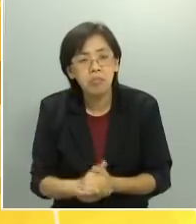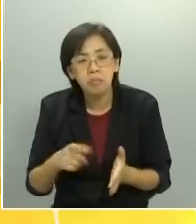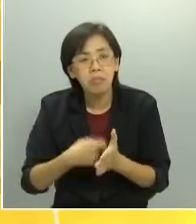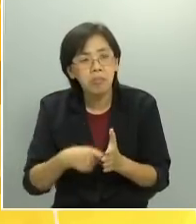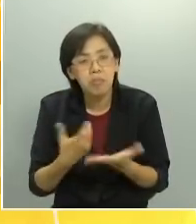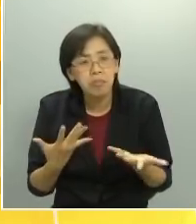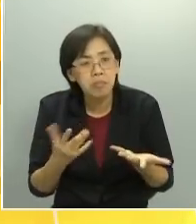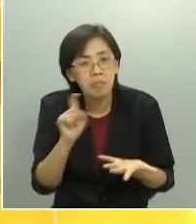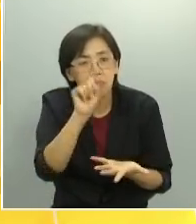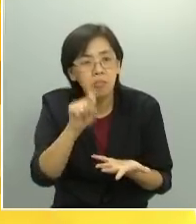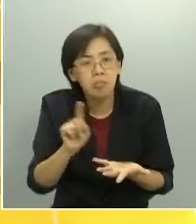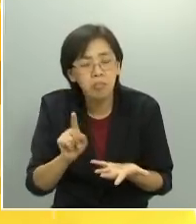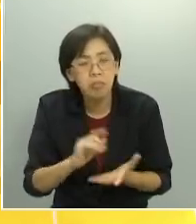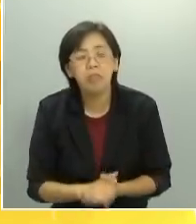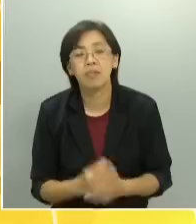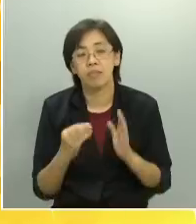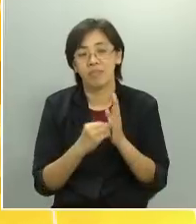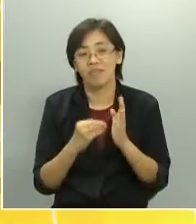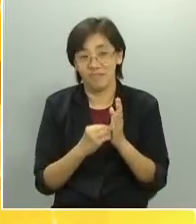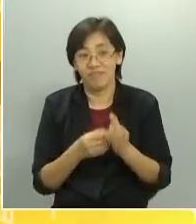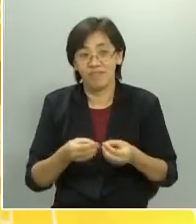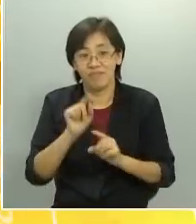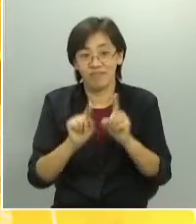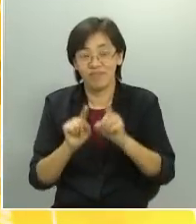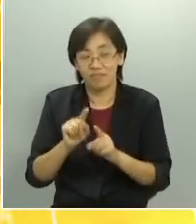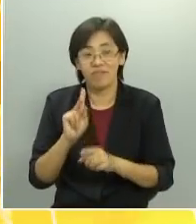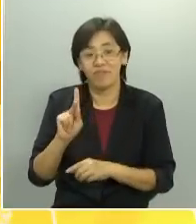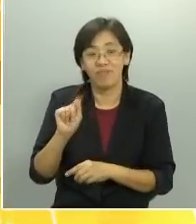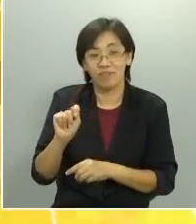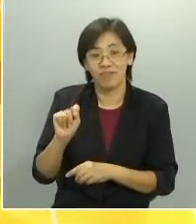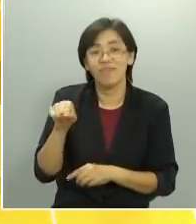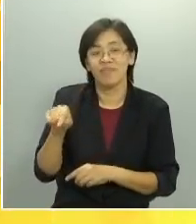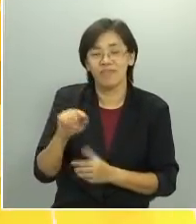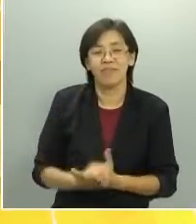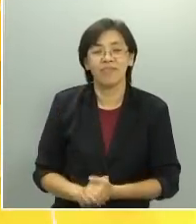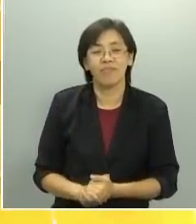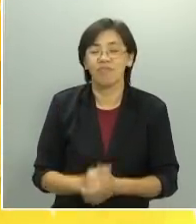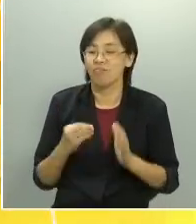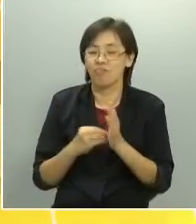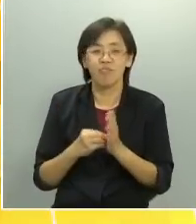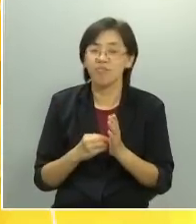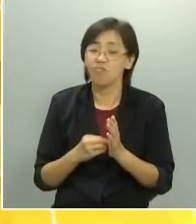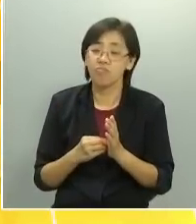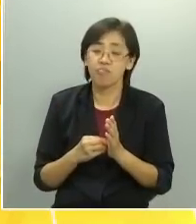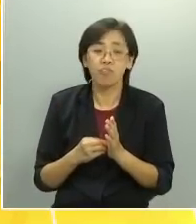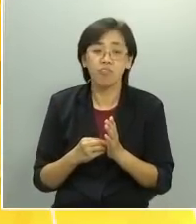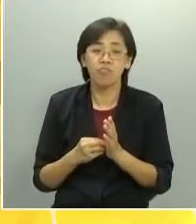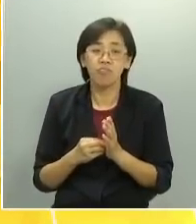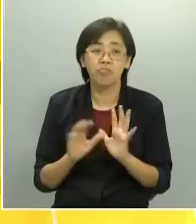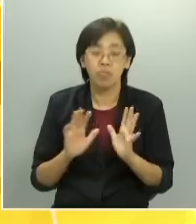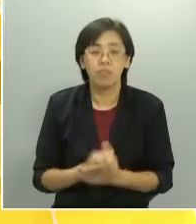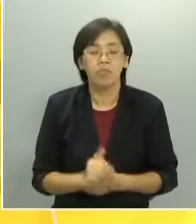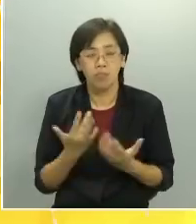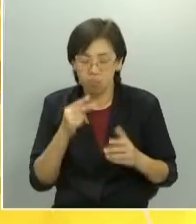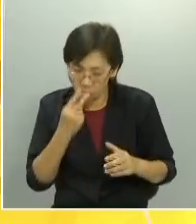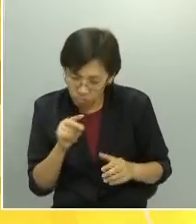เปิดแต่กทม.เป็นผู้ถือหุ้นใหญ่ของ KT กรุงเทพธนาคมเพราะฉะนั้นกทม.ไม่ผูกพันกำลังจะดูว่า